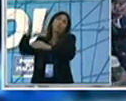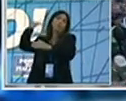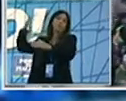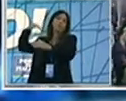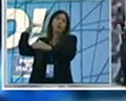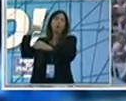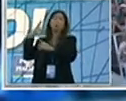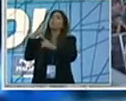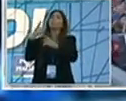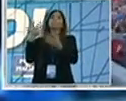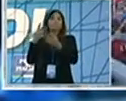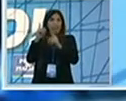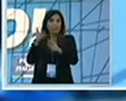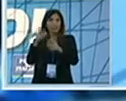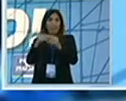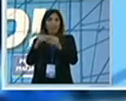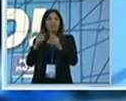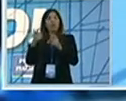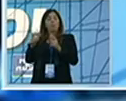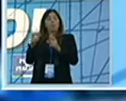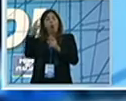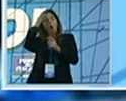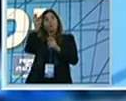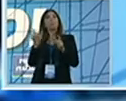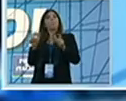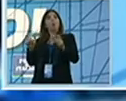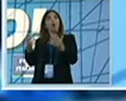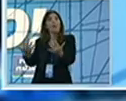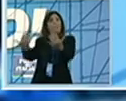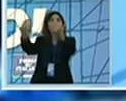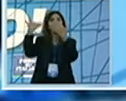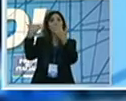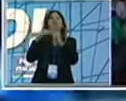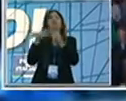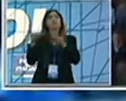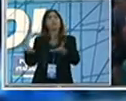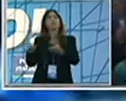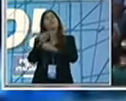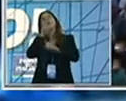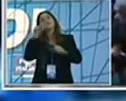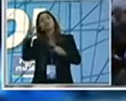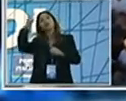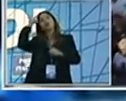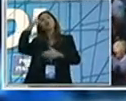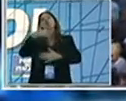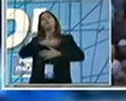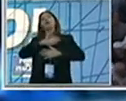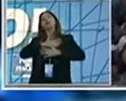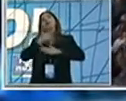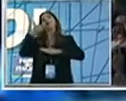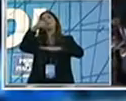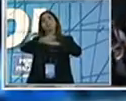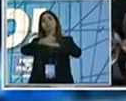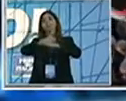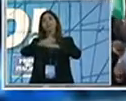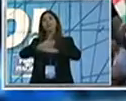centrosinistra. Ormai è chiaro che... tra PD e Movimento 5 Stelle c'è qualcosa di più di un incontro tattico